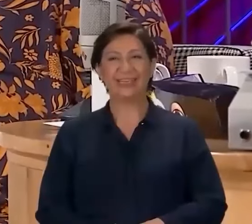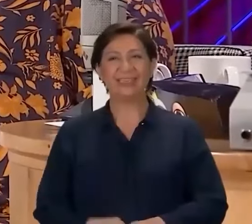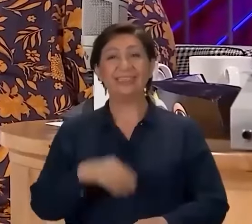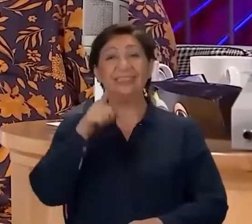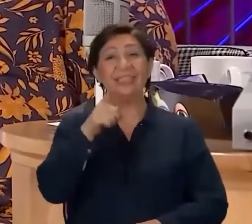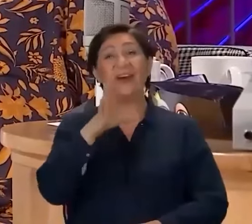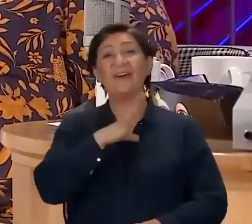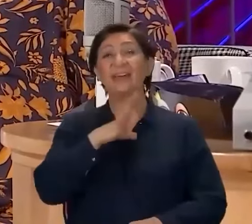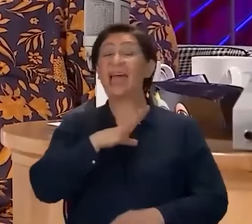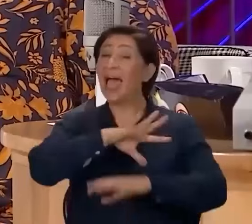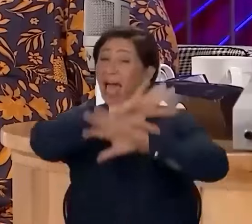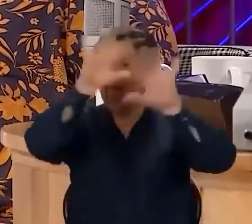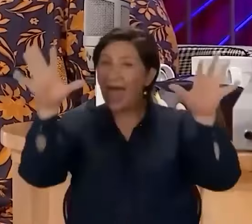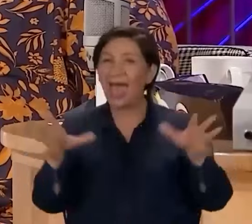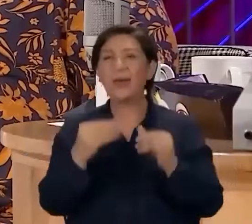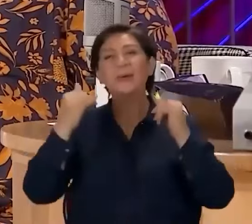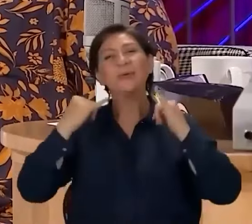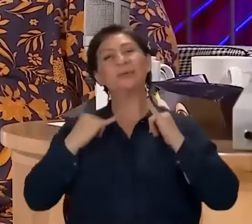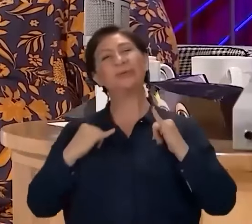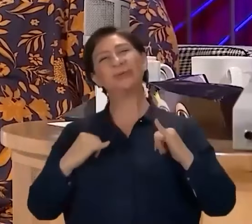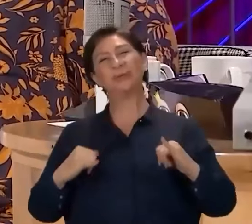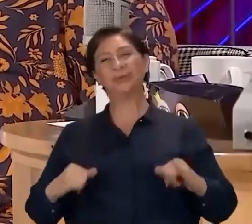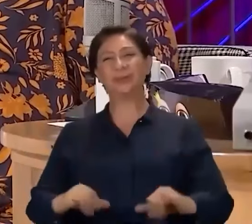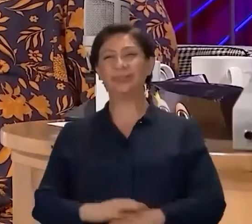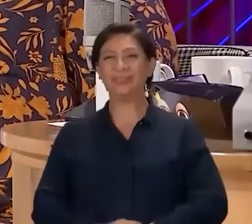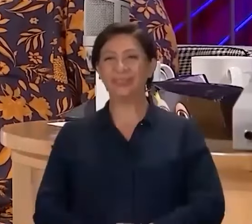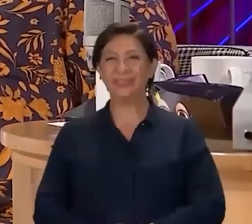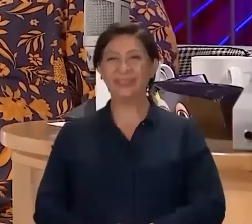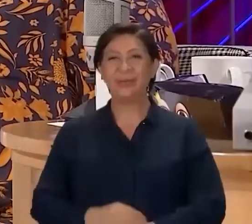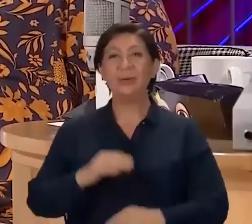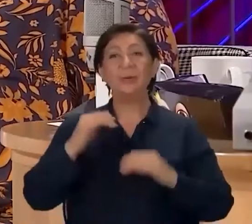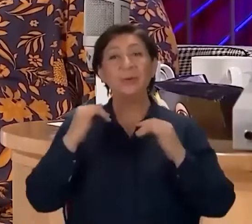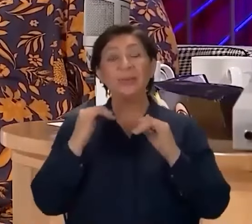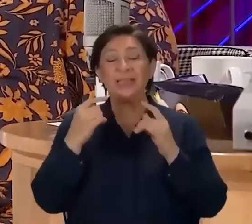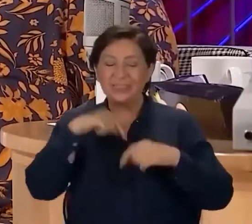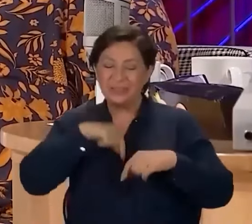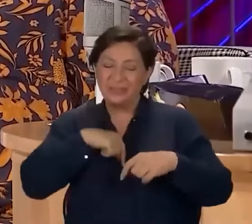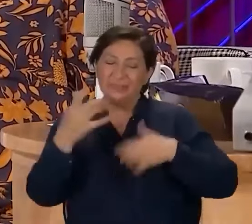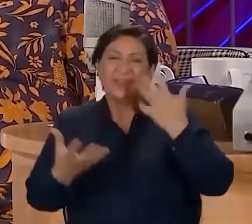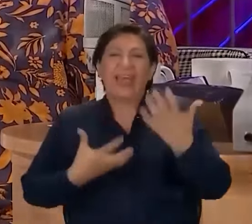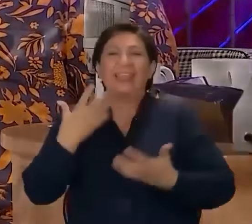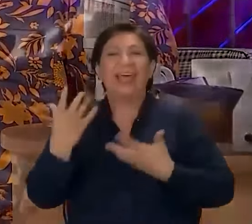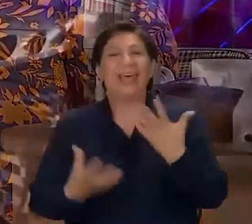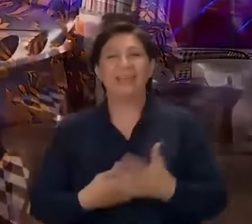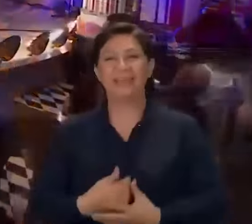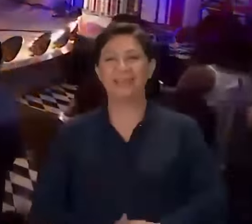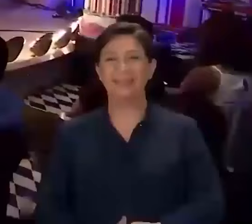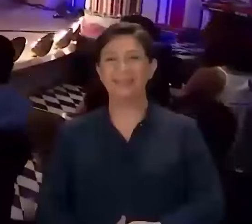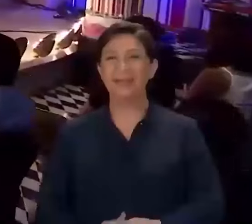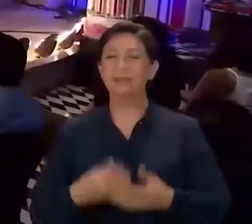Sen varsan her yer huzur, huzurla yanar içim.